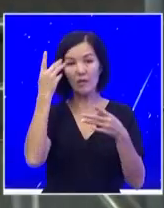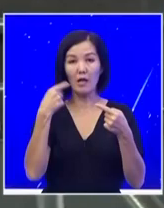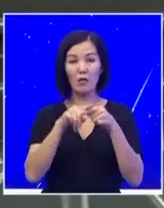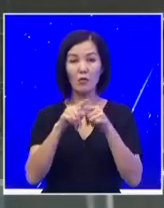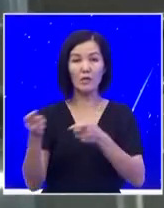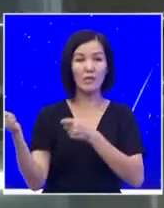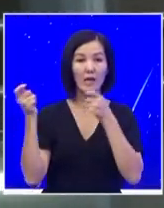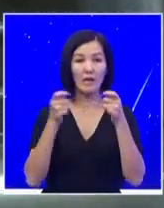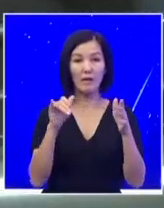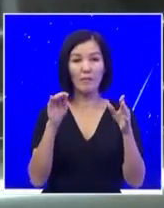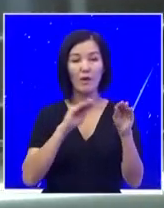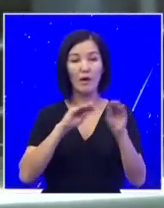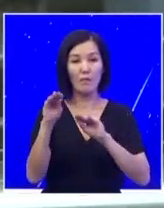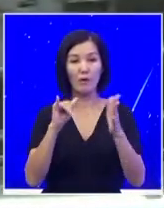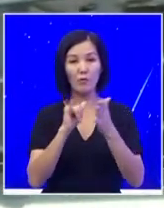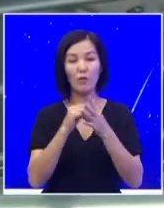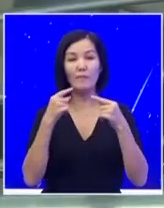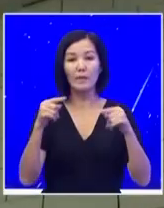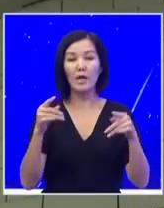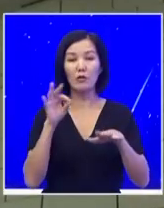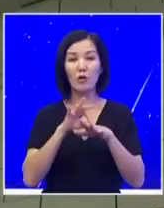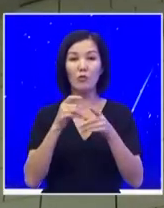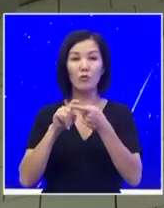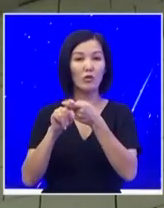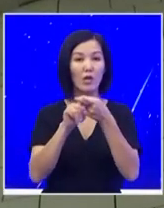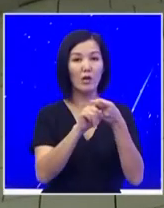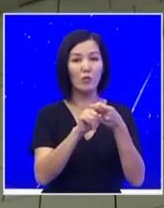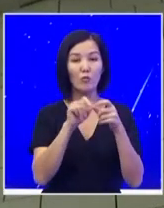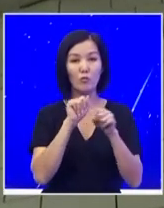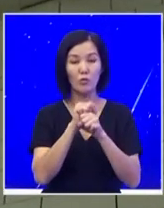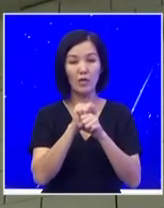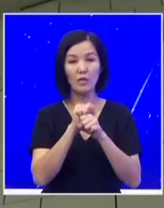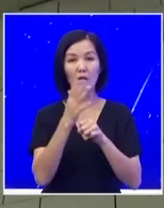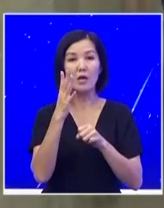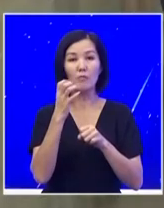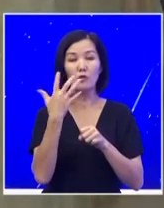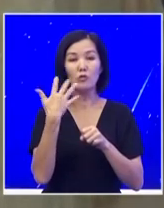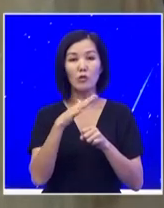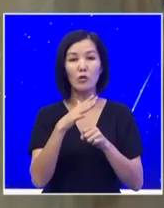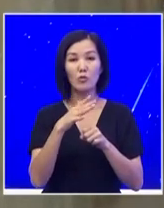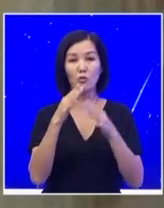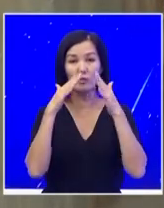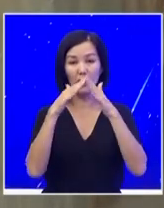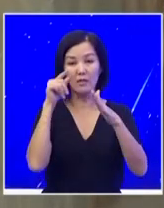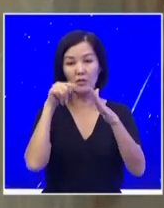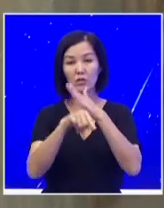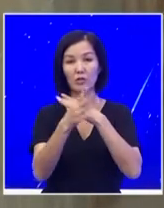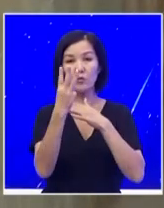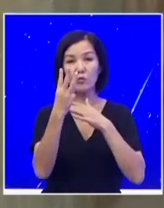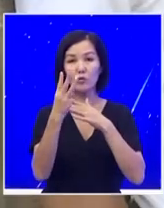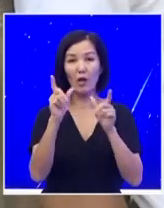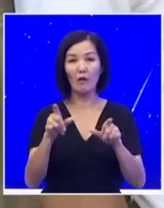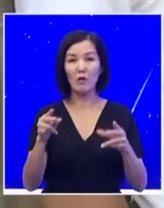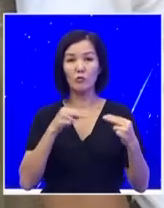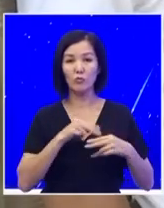аз жақындатуға негізделген. Бұл түрлі инфекцияның таралына жол бермейді. 550 бас сиыр тұратын бір кешенде бар жоғы 3 сауыншы ғана